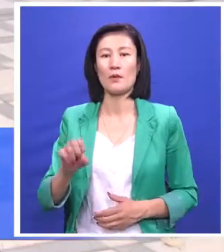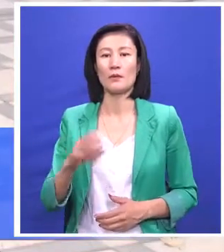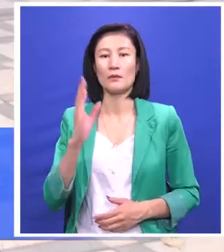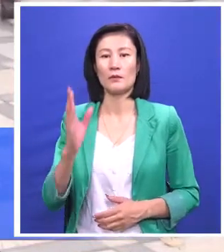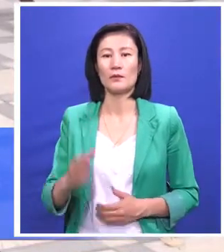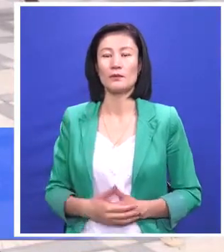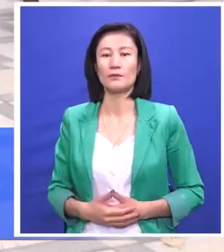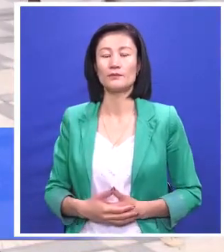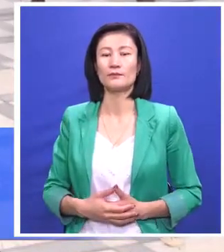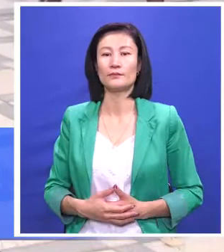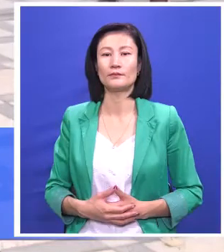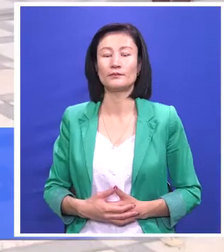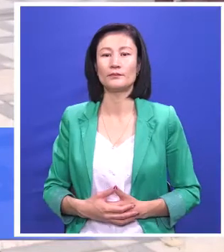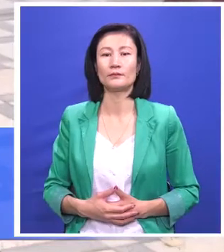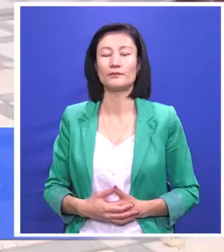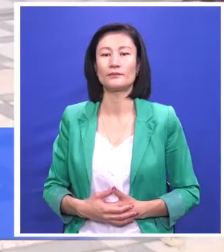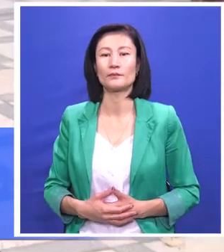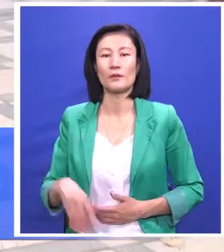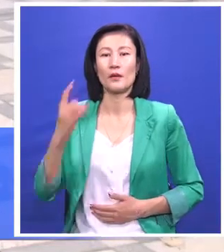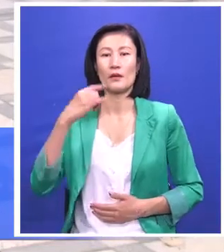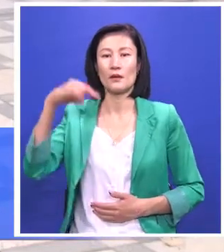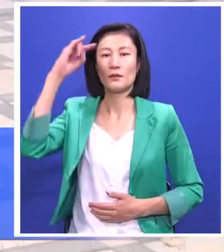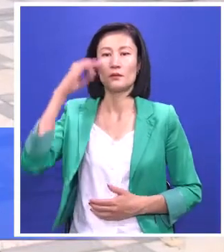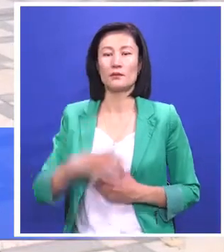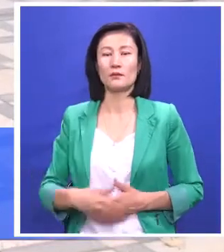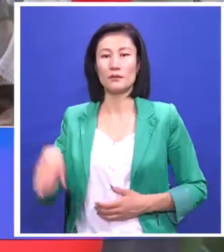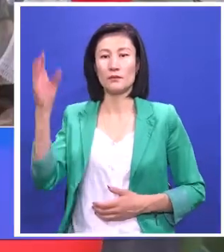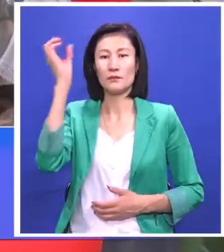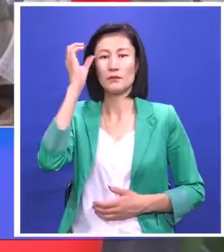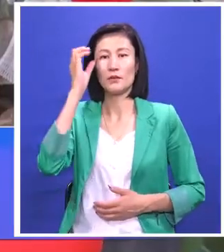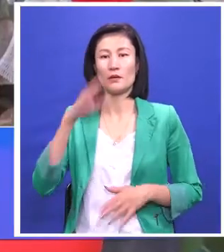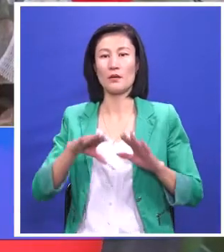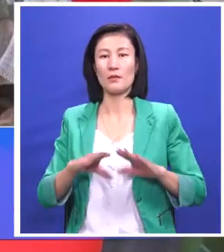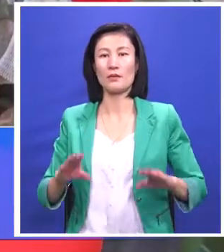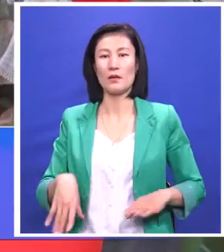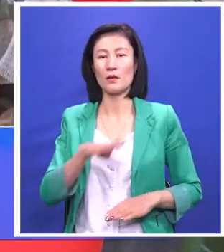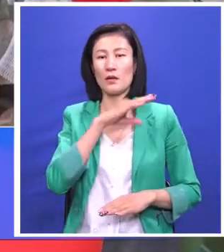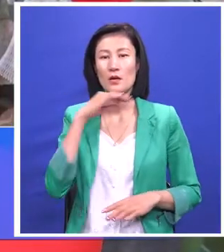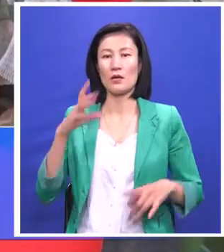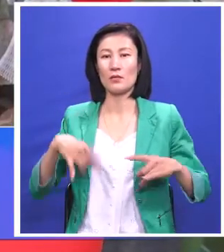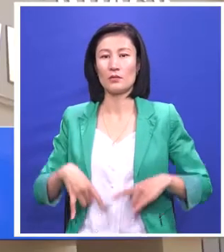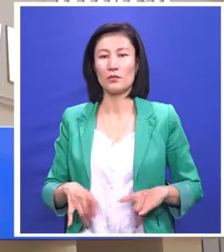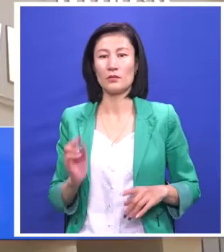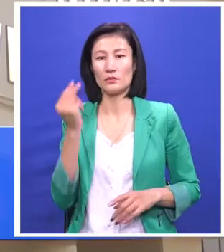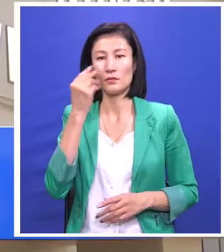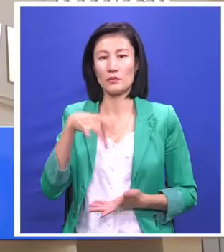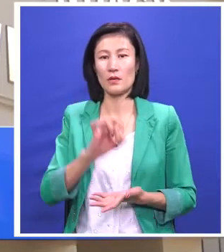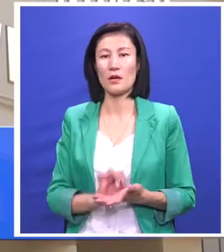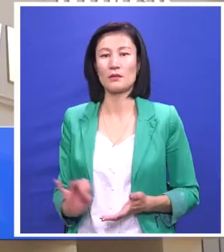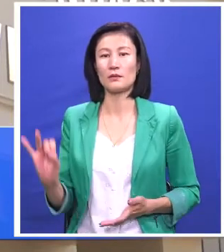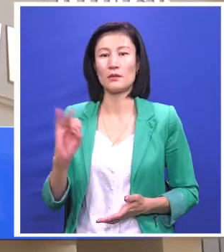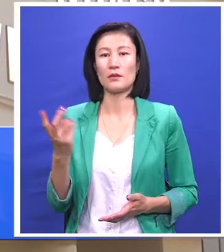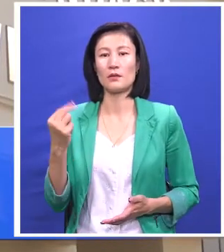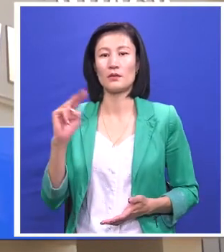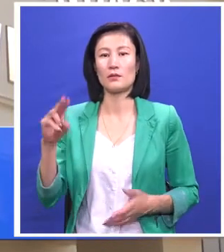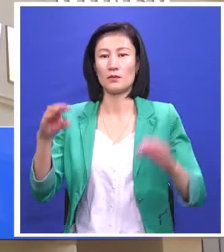сенімді еді біздің әкеміз. Осы Қазақстанда білімді балдар көп. Арыс қаласының тумасы, Шымкенттің тарихында қалады. Халықтар